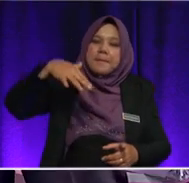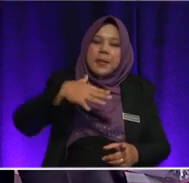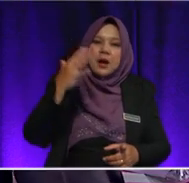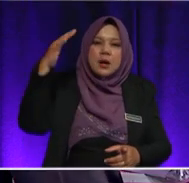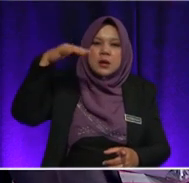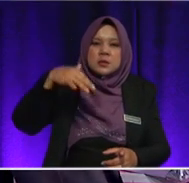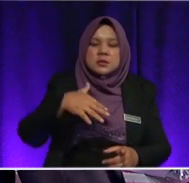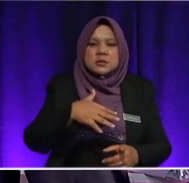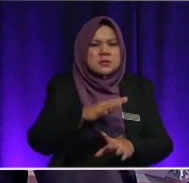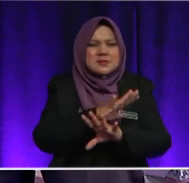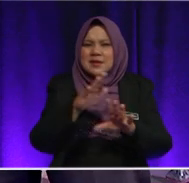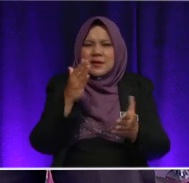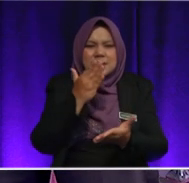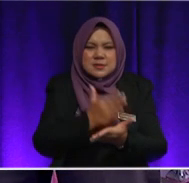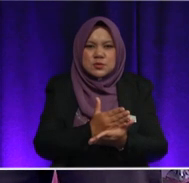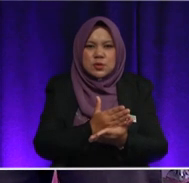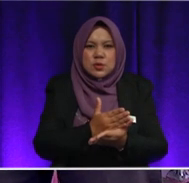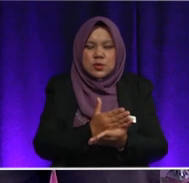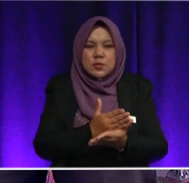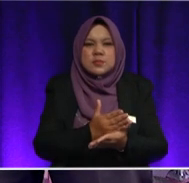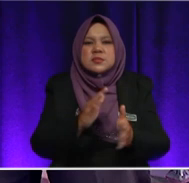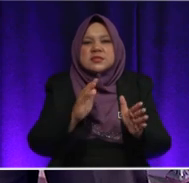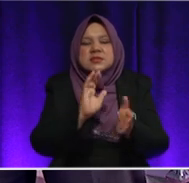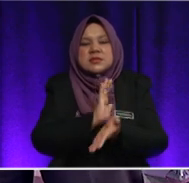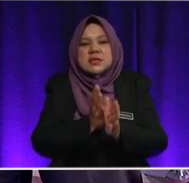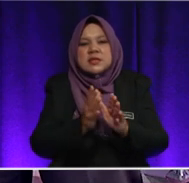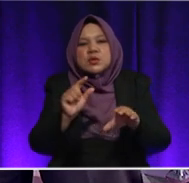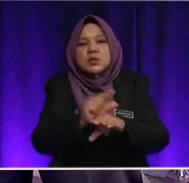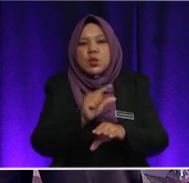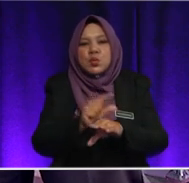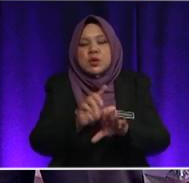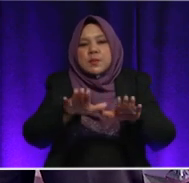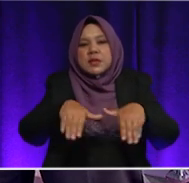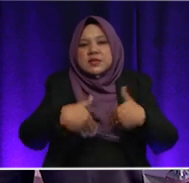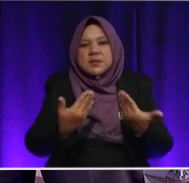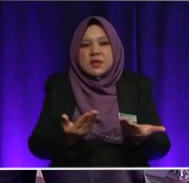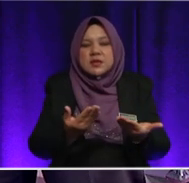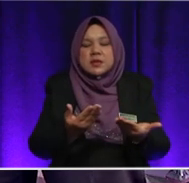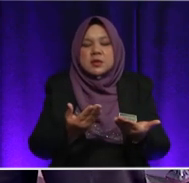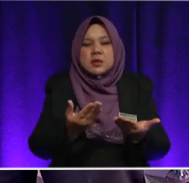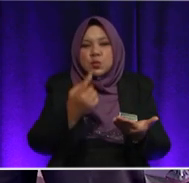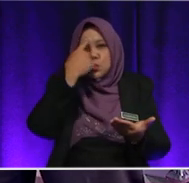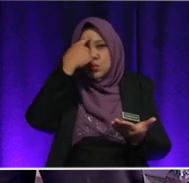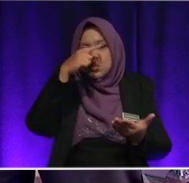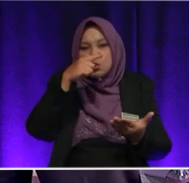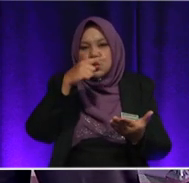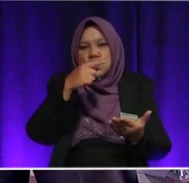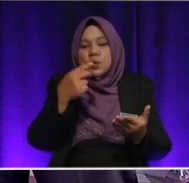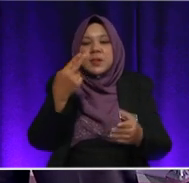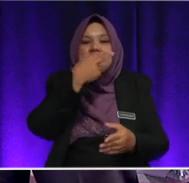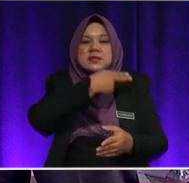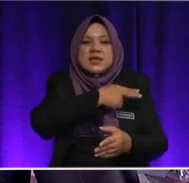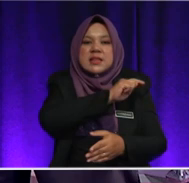ombak kenapa berhenti mempas pantai bagaimana kita nama manfaat kain ombak yang menghempas pantai tadi untuk menghasilkan tenaga